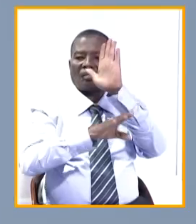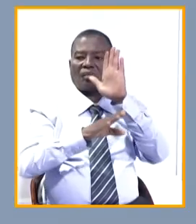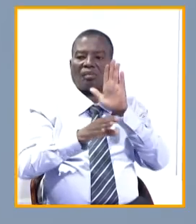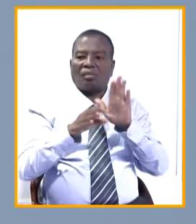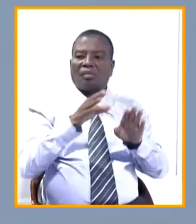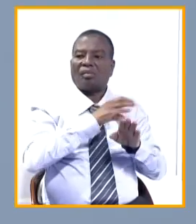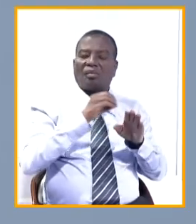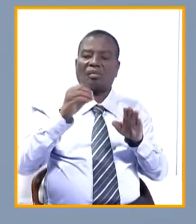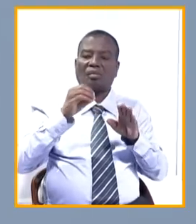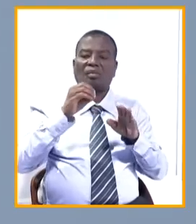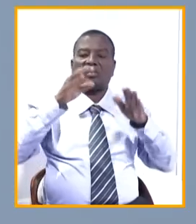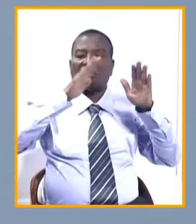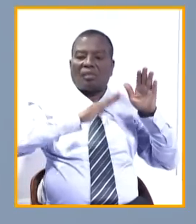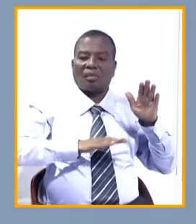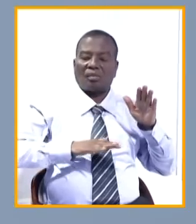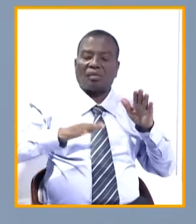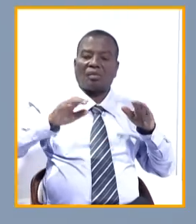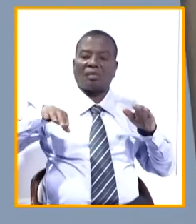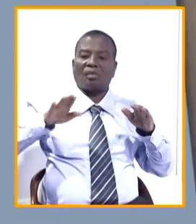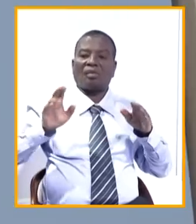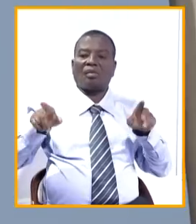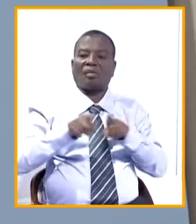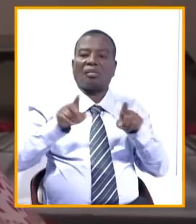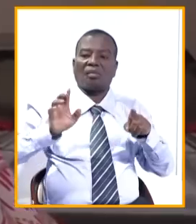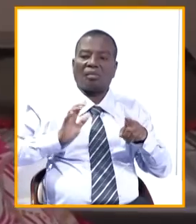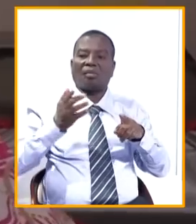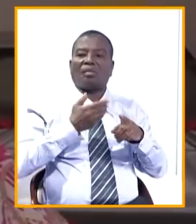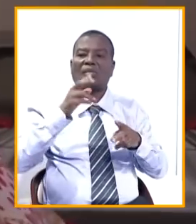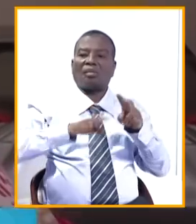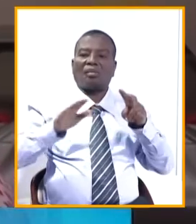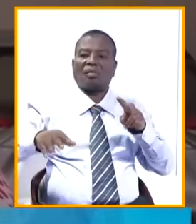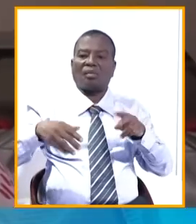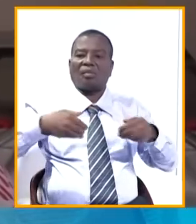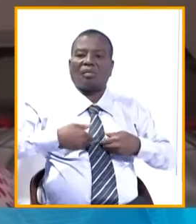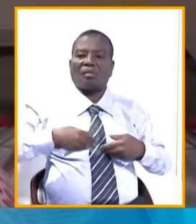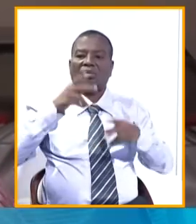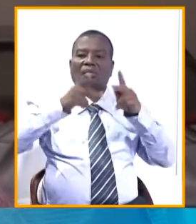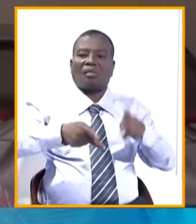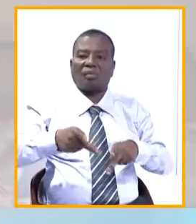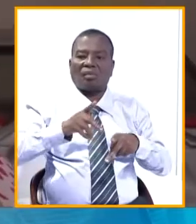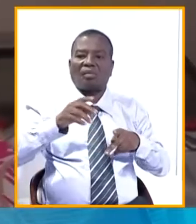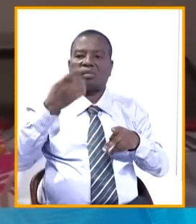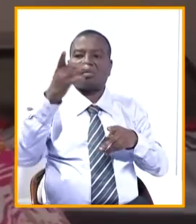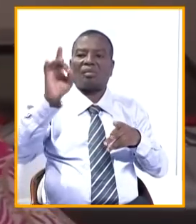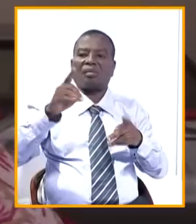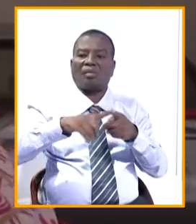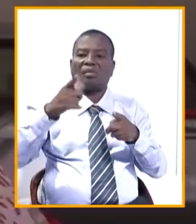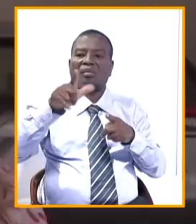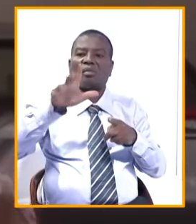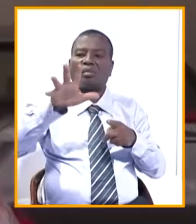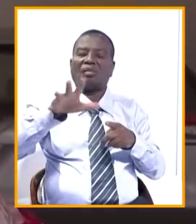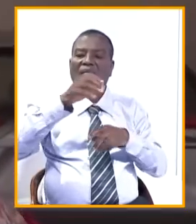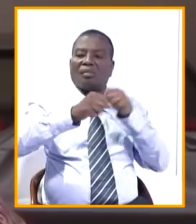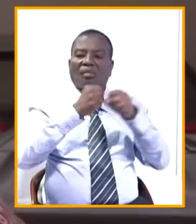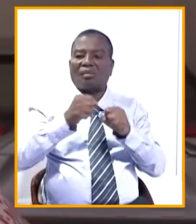acte qui soulage les populations. Même nos enfants qui sont intellectuels, qui conduisent, c'est des jeunes gens de 18 à 25 ans, mais qui ne mettent pas ce qu'on